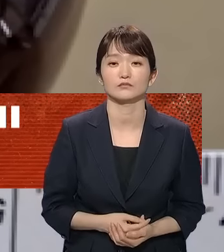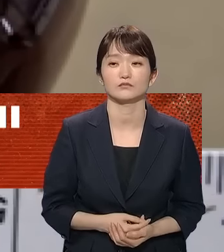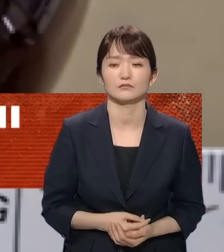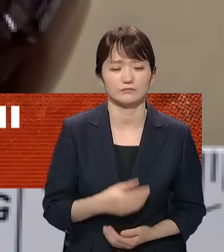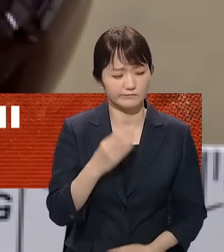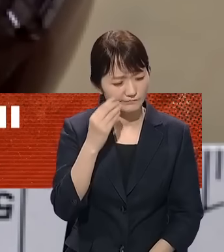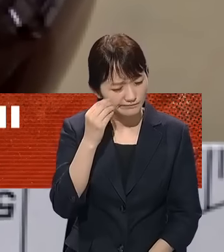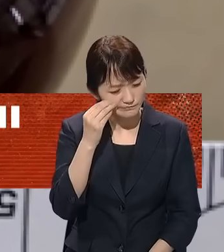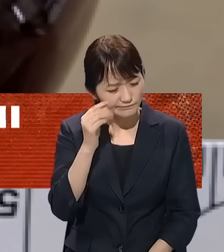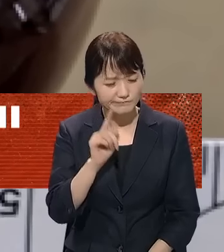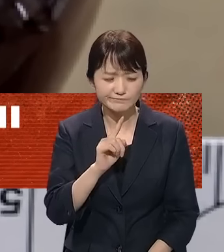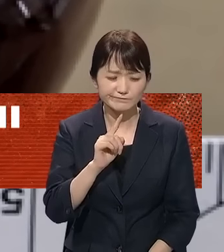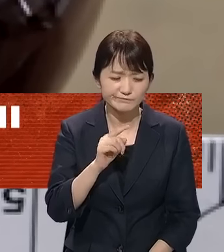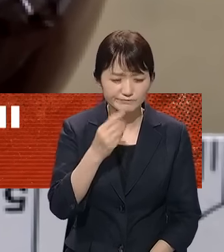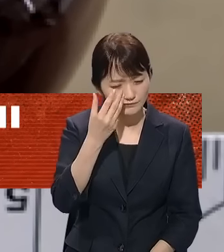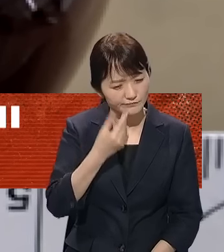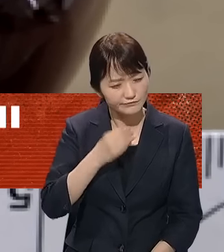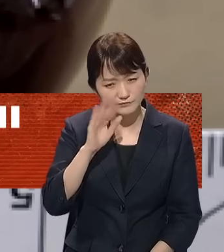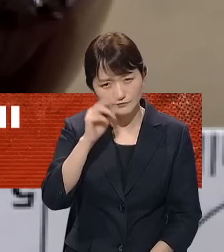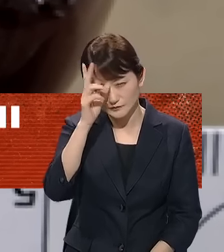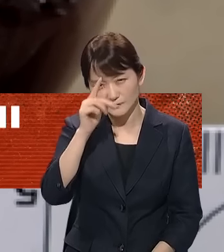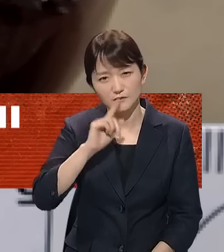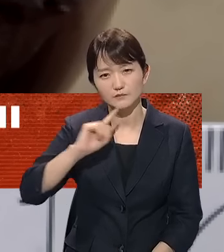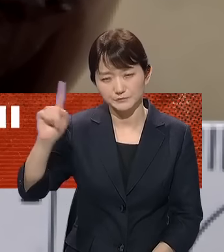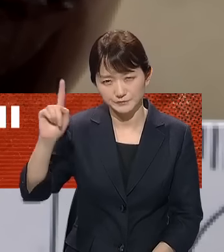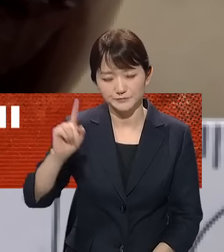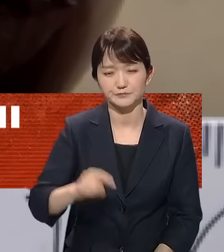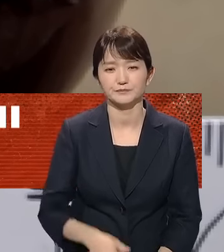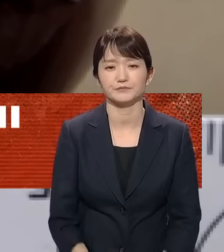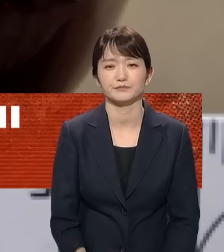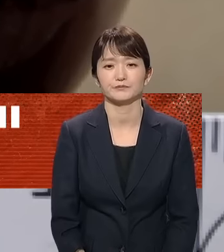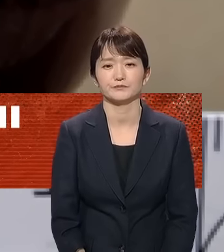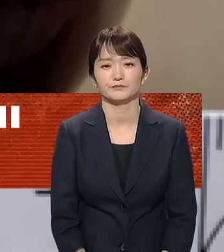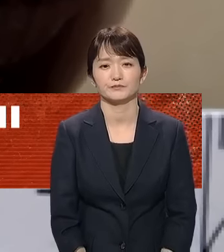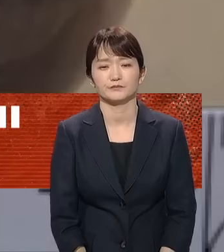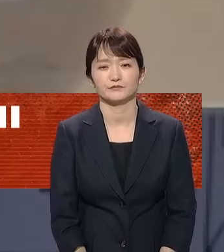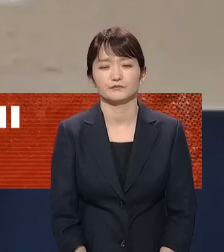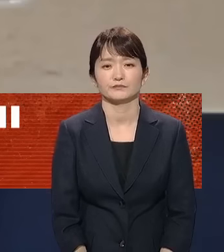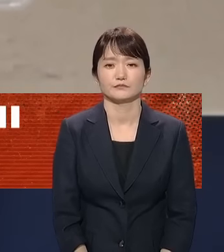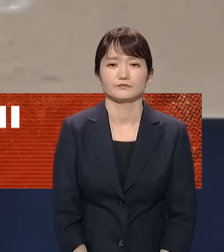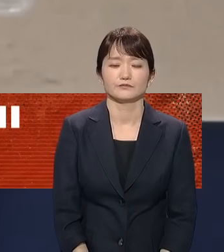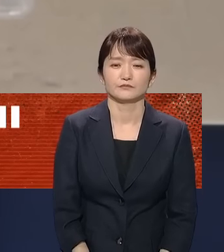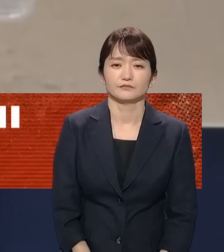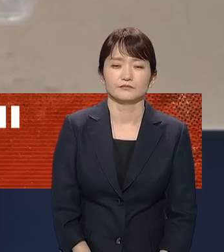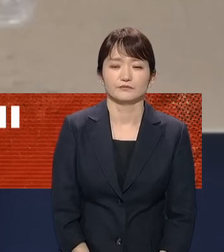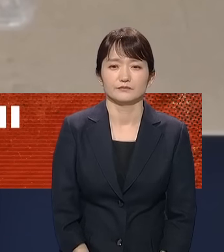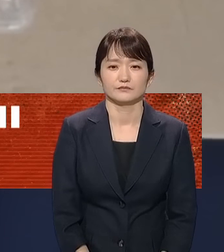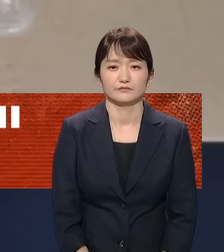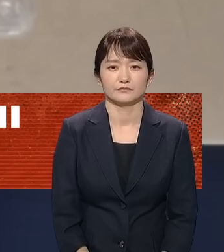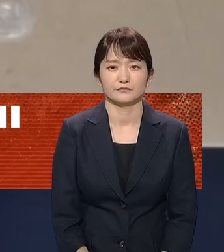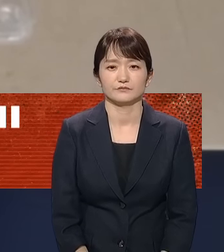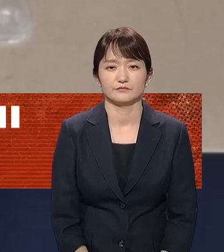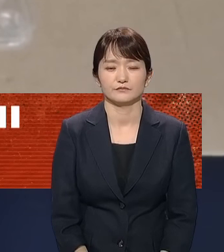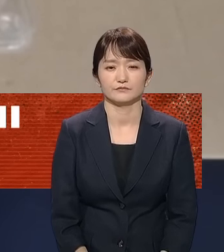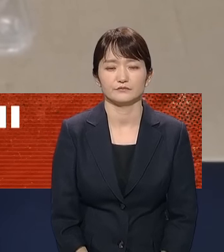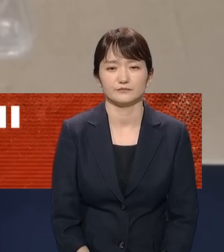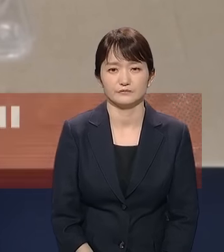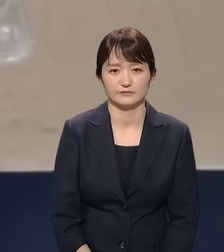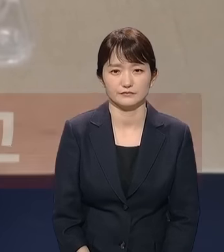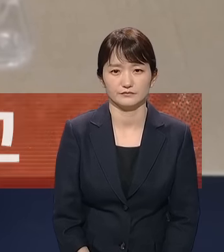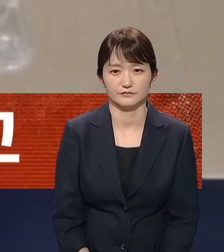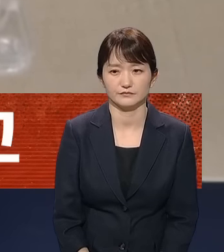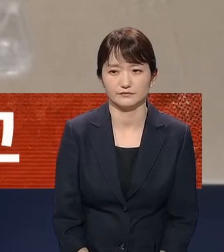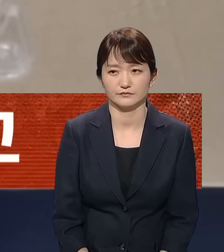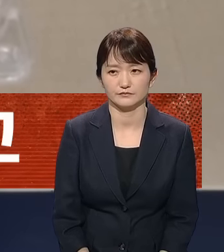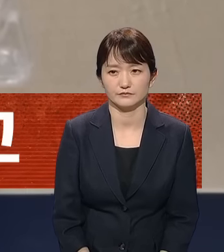이상하게 생각해서 이걸 먹지 않고 경찰이 이제 신고를 갖다가 했는데요 그래서 이제 경찰이 신고를 한 상태에서 그날